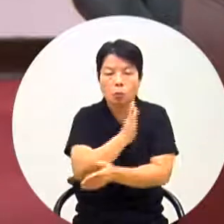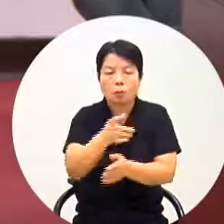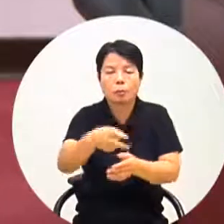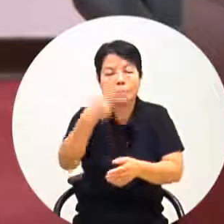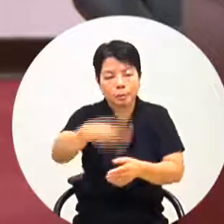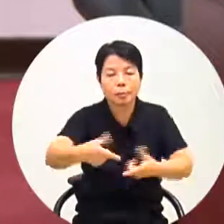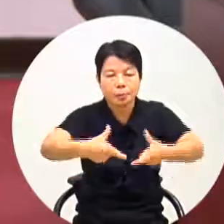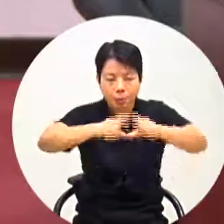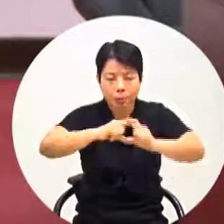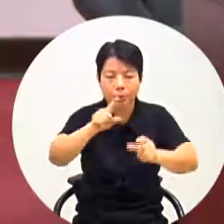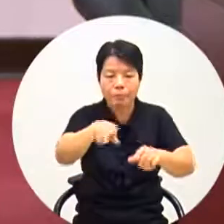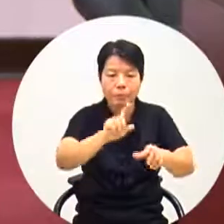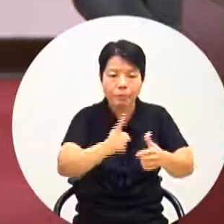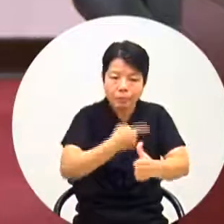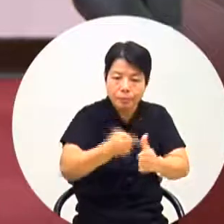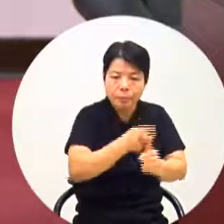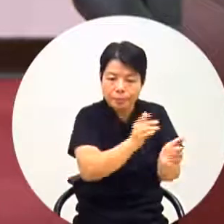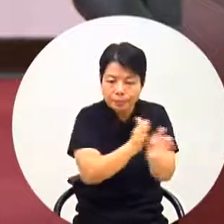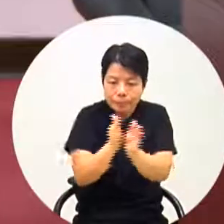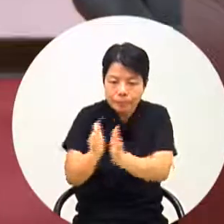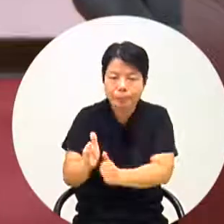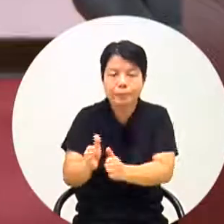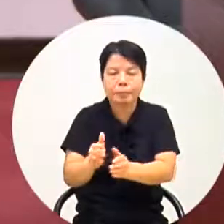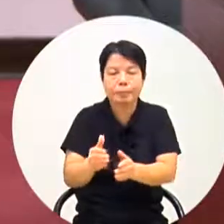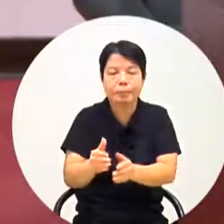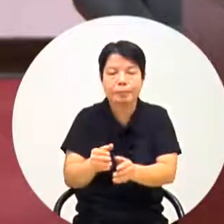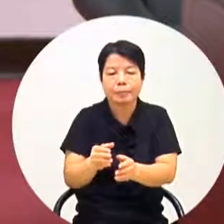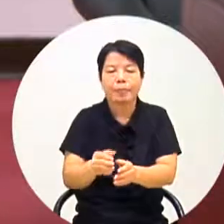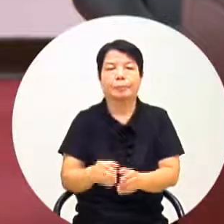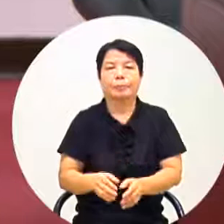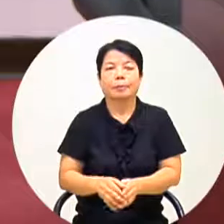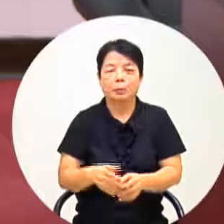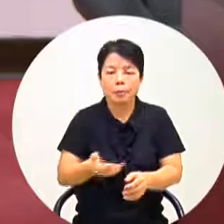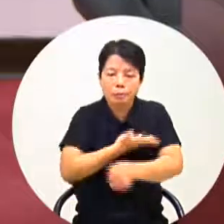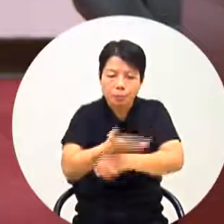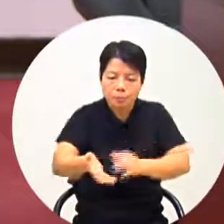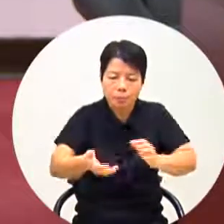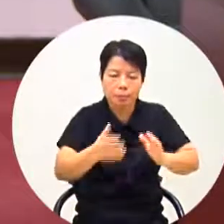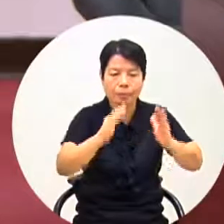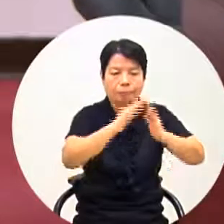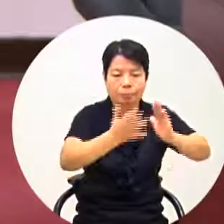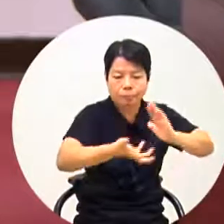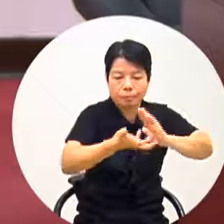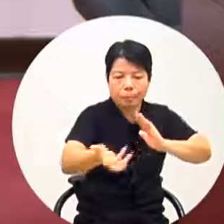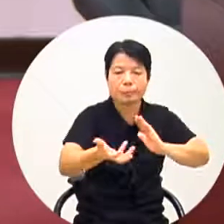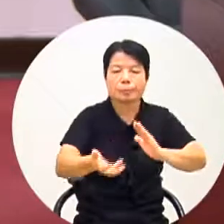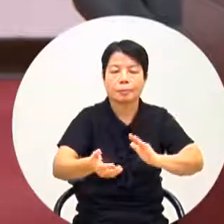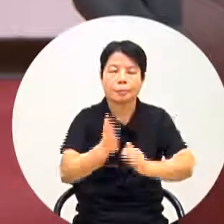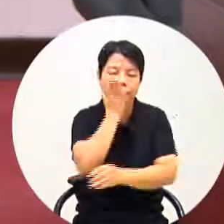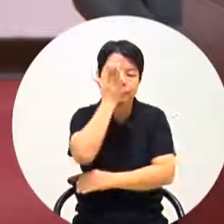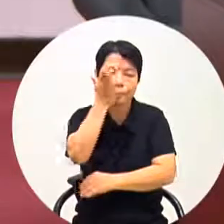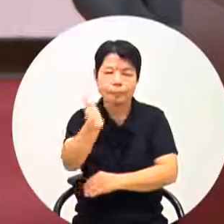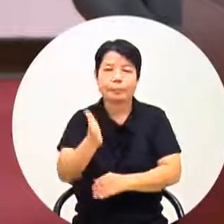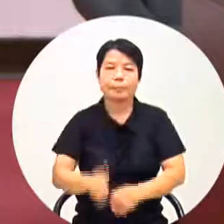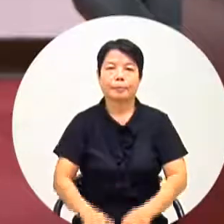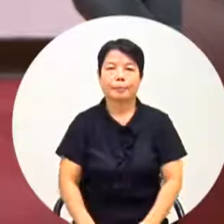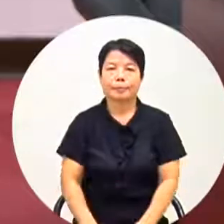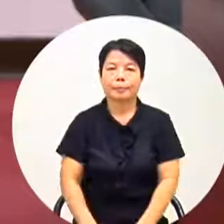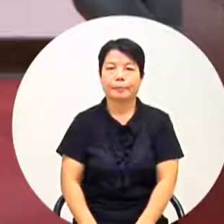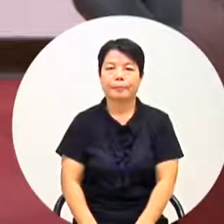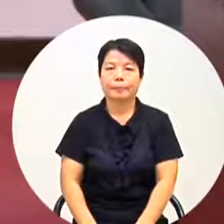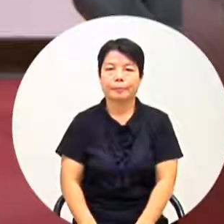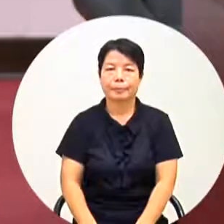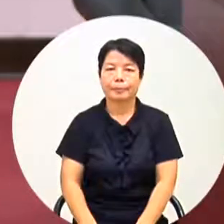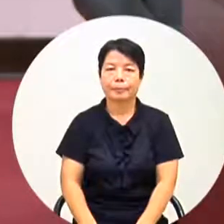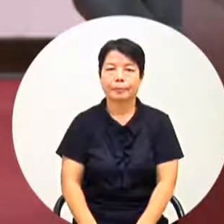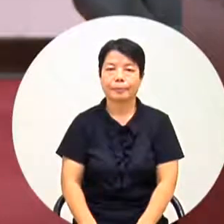那个整合一下，看怎么做答复，让我们的青春啊能够顺利了，哈，也